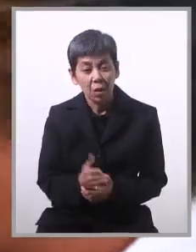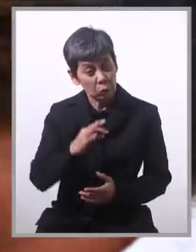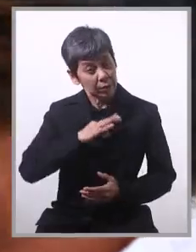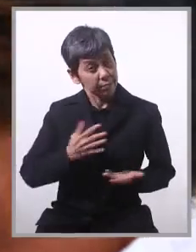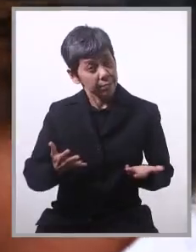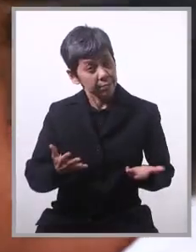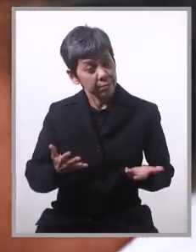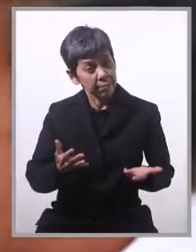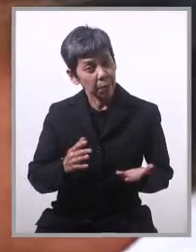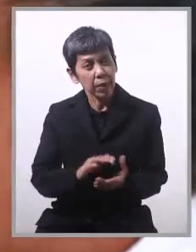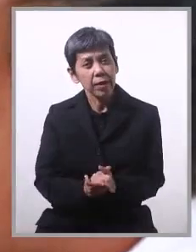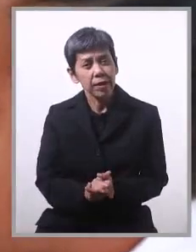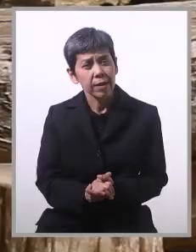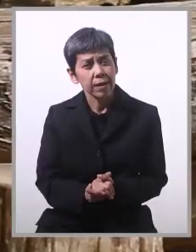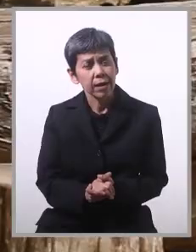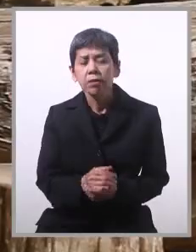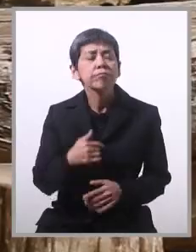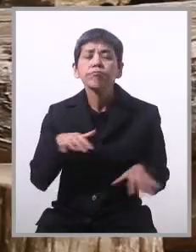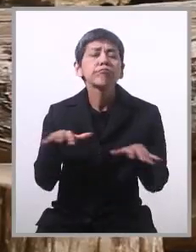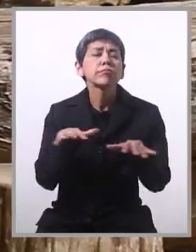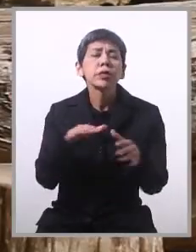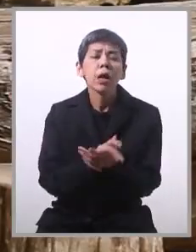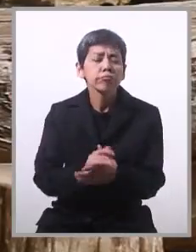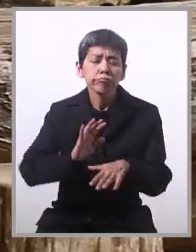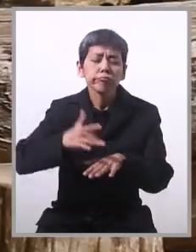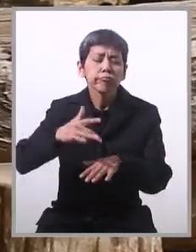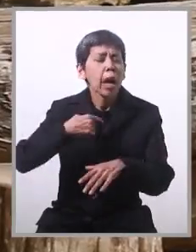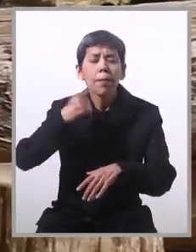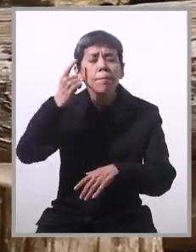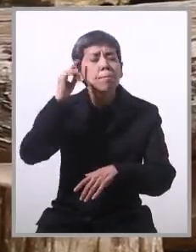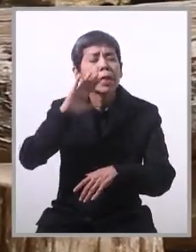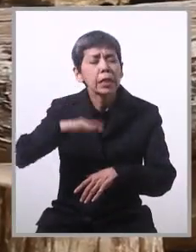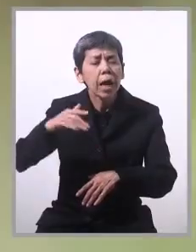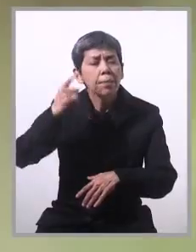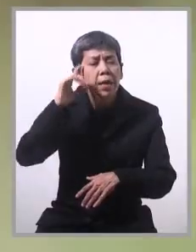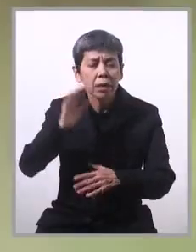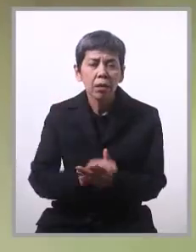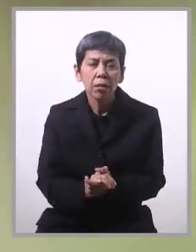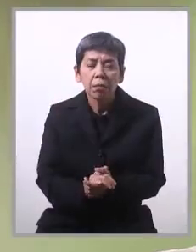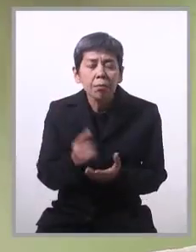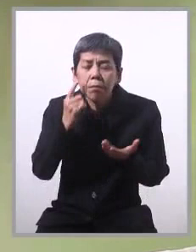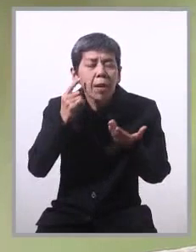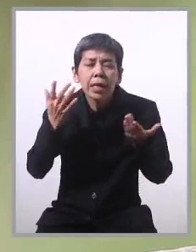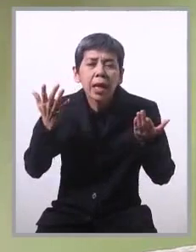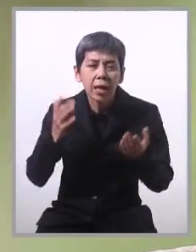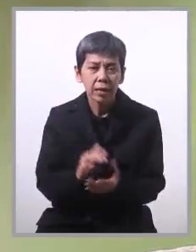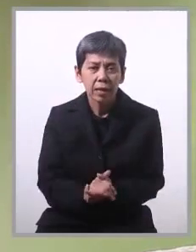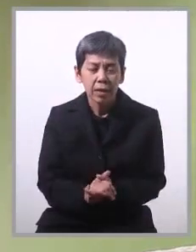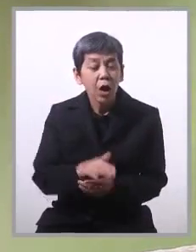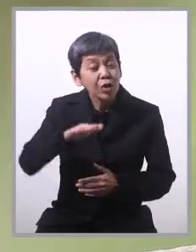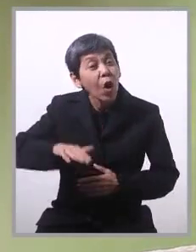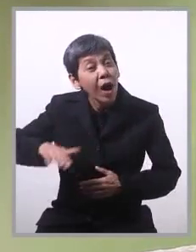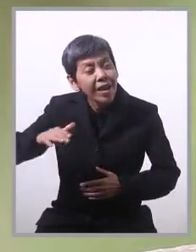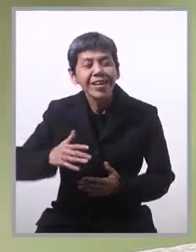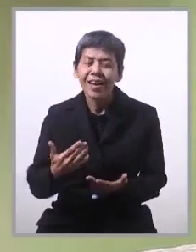แล้วตอนนั้นรู้สึกย ัง ไง ปกติก็เหมือนตามภาษาเด็กครับไม่ได้คิดอะไรก็มันก็ไม่ได้คิดอะไรครับเ